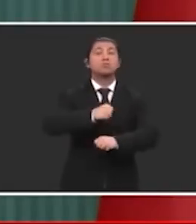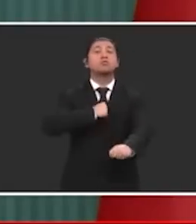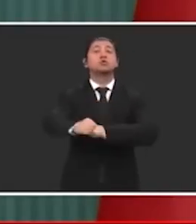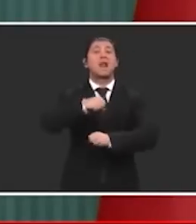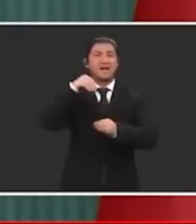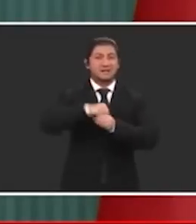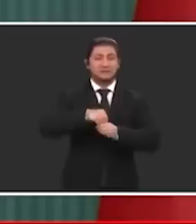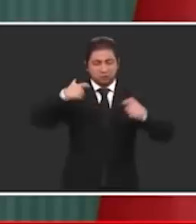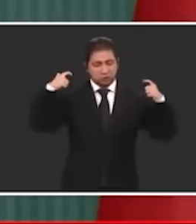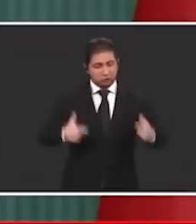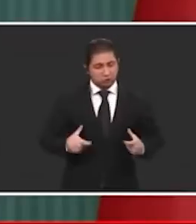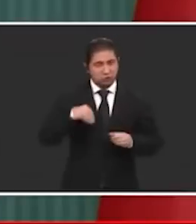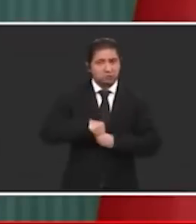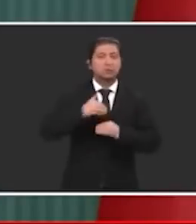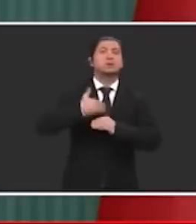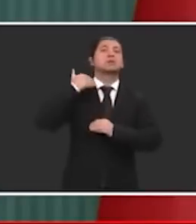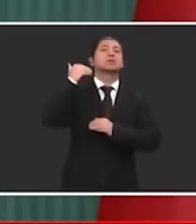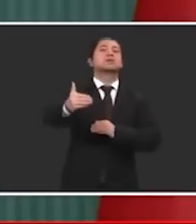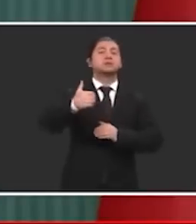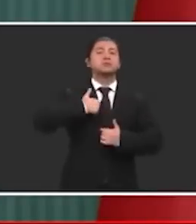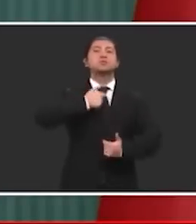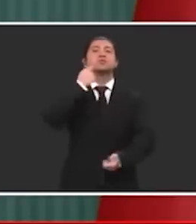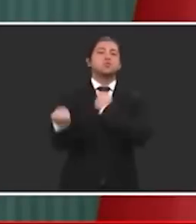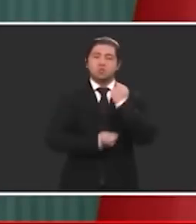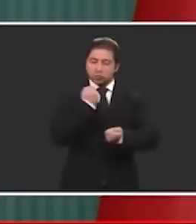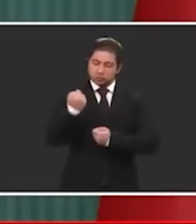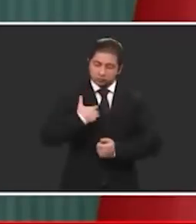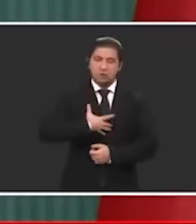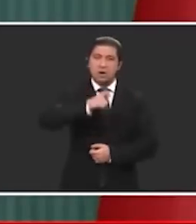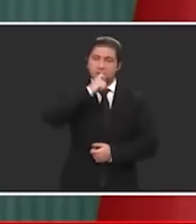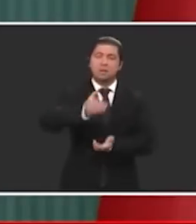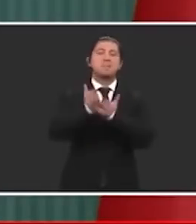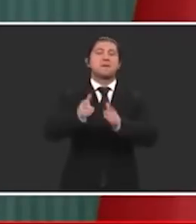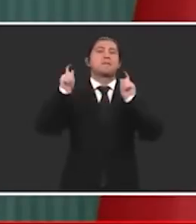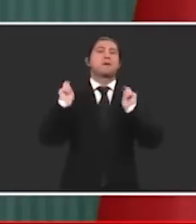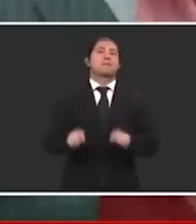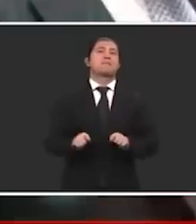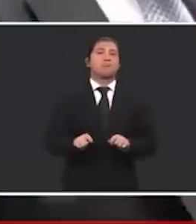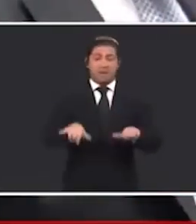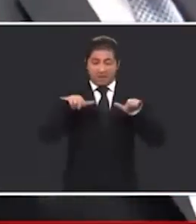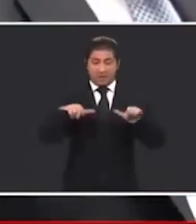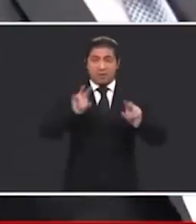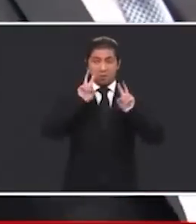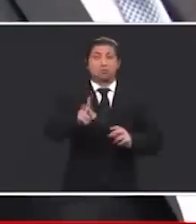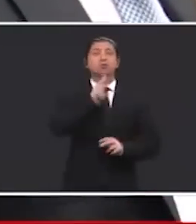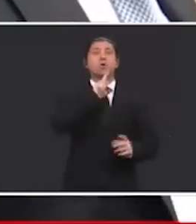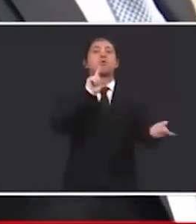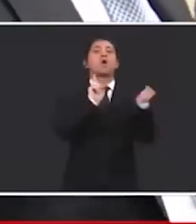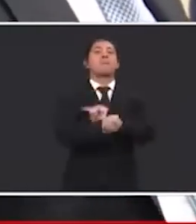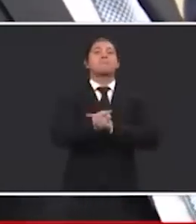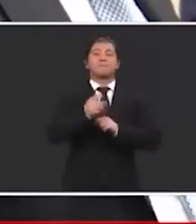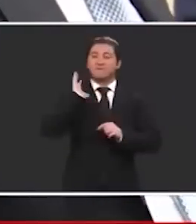mücadeleyi içeride ve dışarıda azimle sürdüreceğiz. Aynı şekilde son dönemde